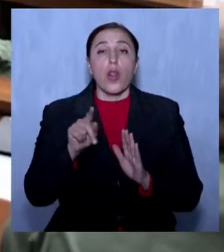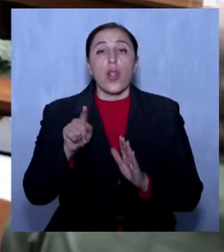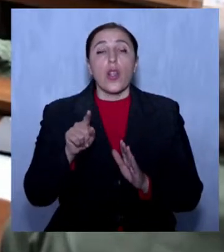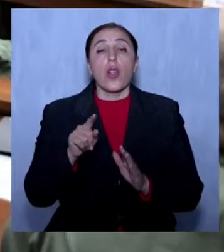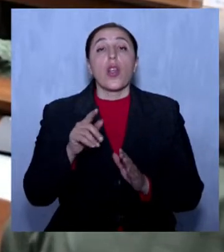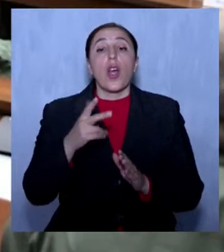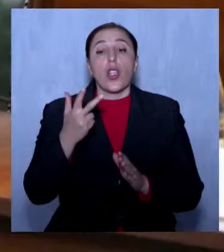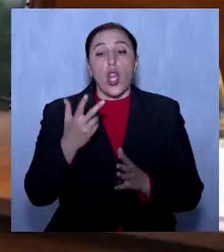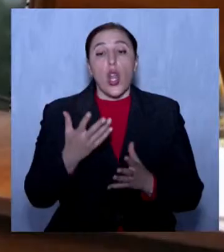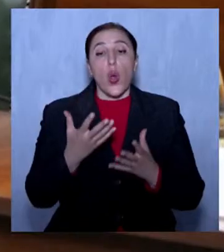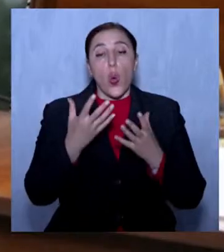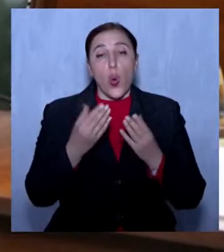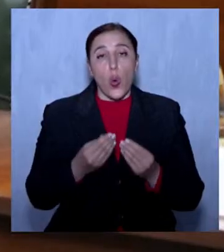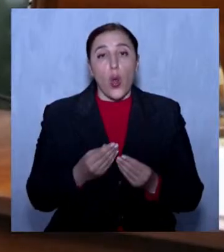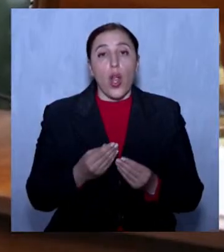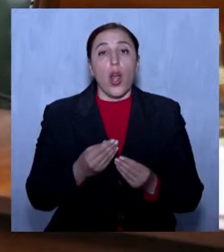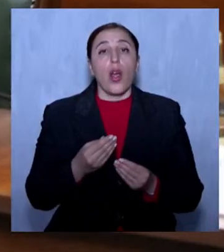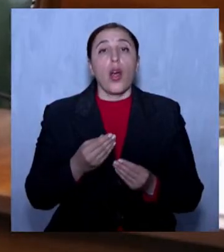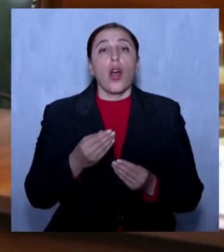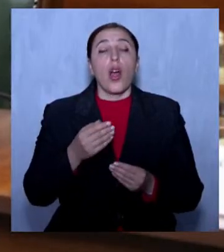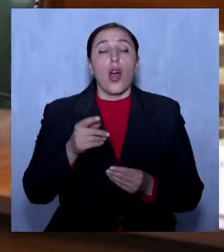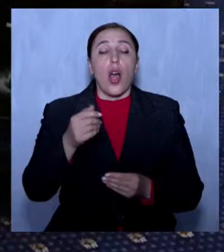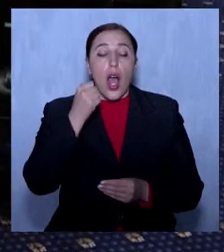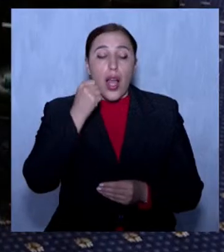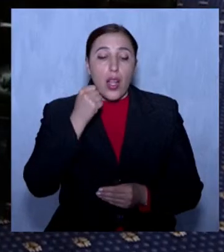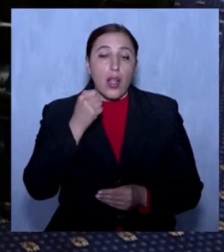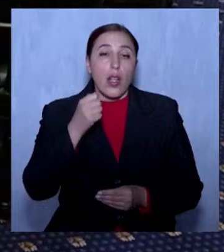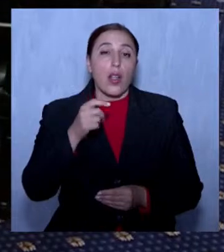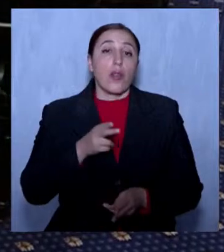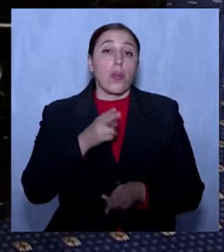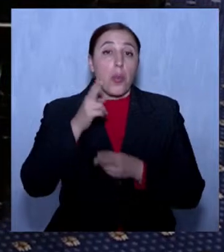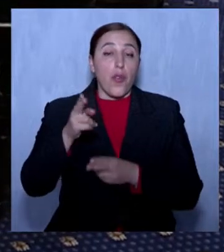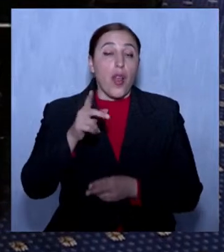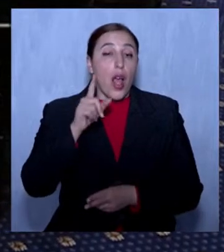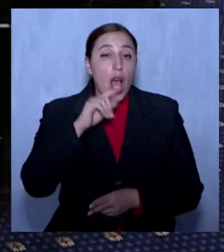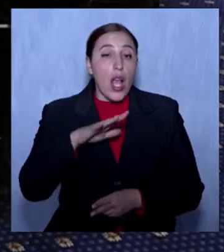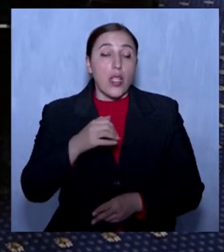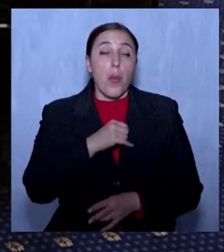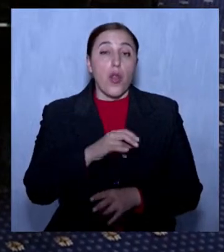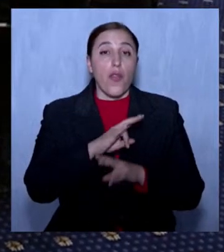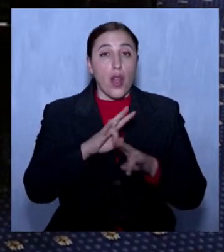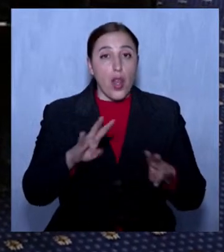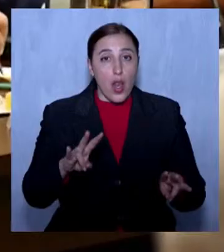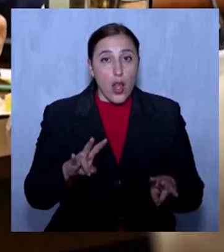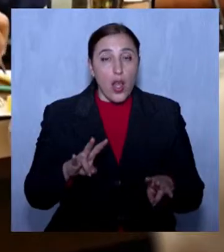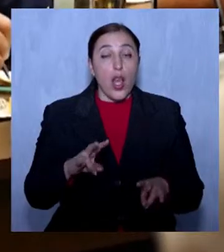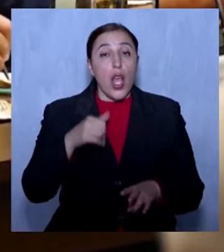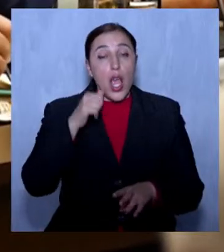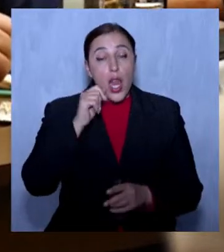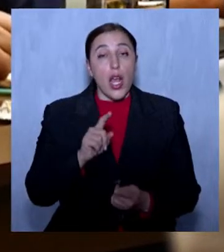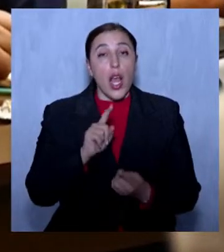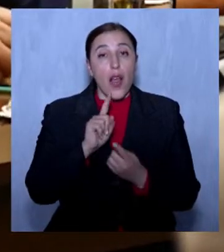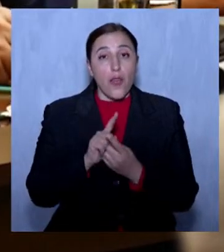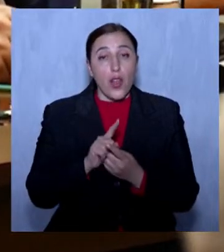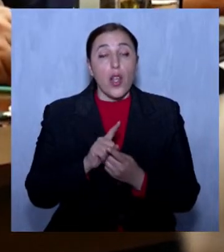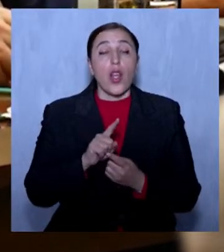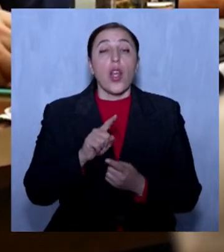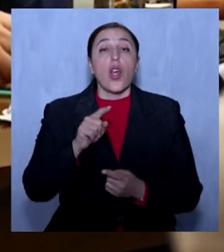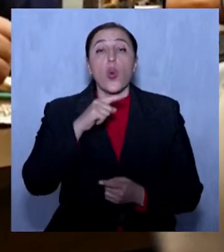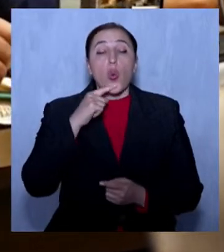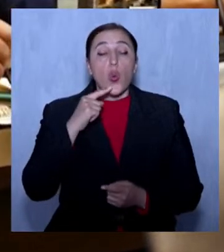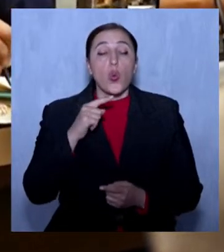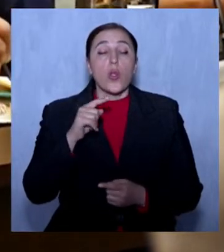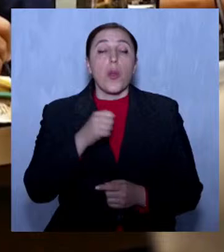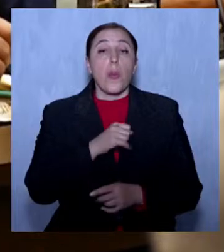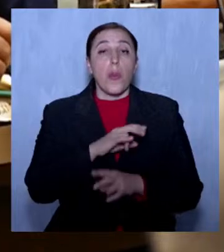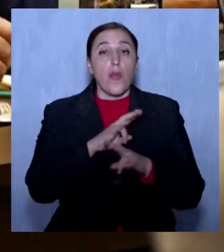է Մոսկվայում է նաև Հայաստանի պաշտպանության նախարար Արշակ Կարապետյանը, ով 3 հանդիպել է Ռուսաստանի պաշտպանության նախարար Սերգեյ Շոյգուի